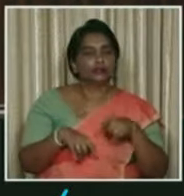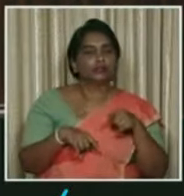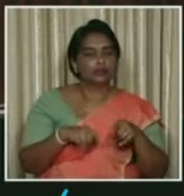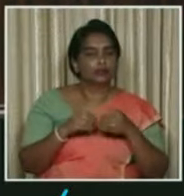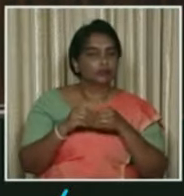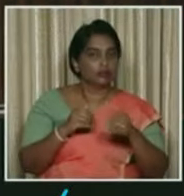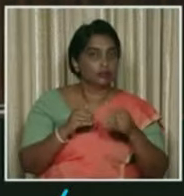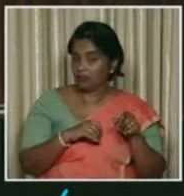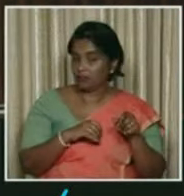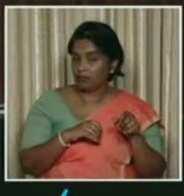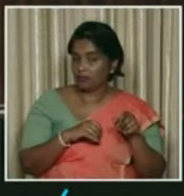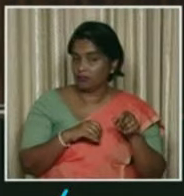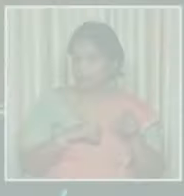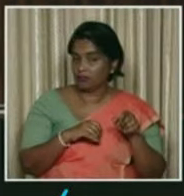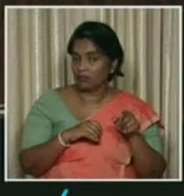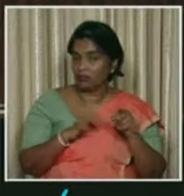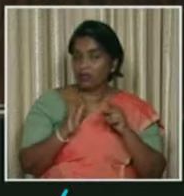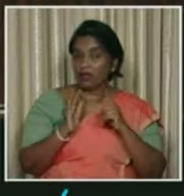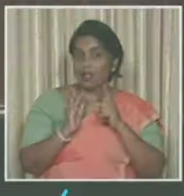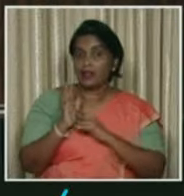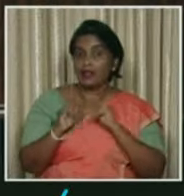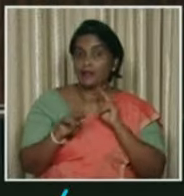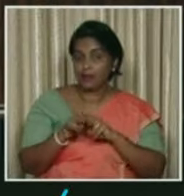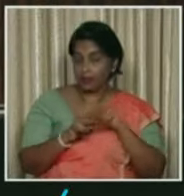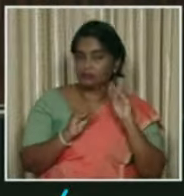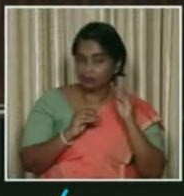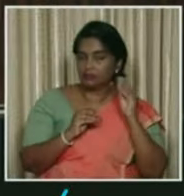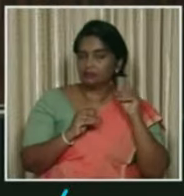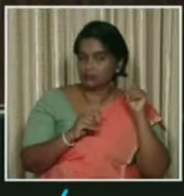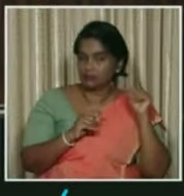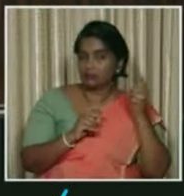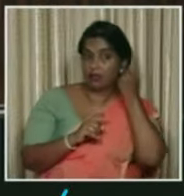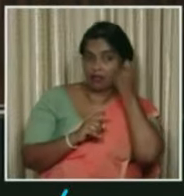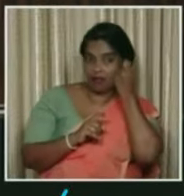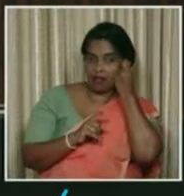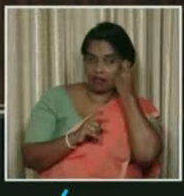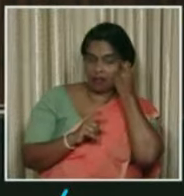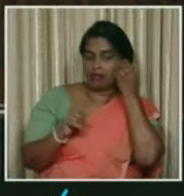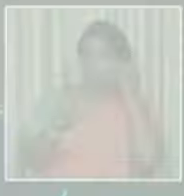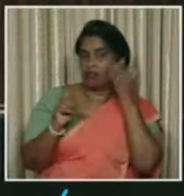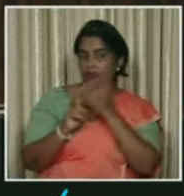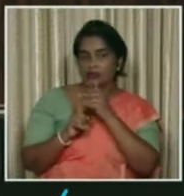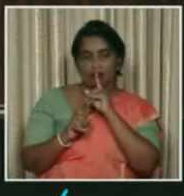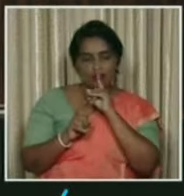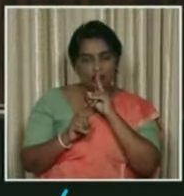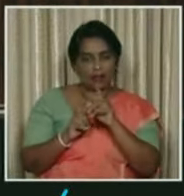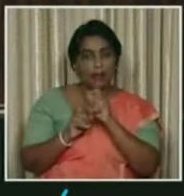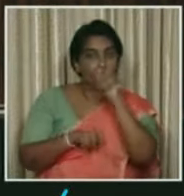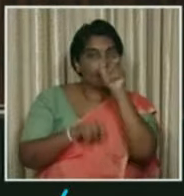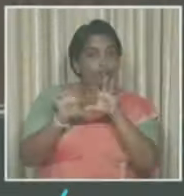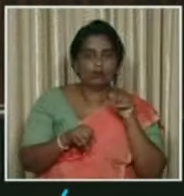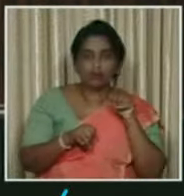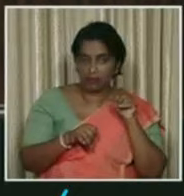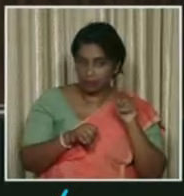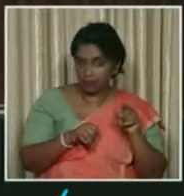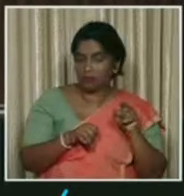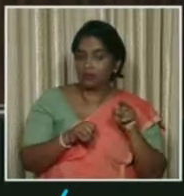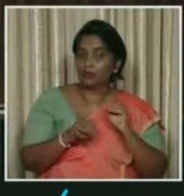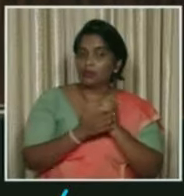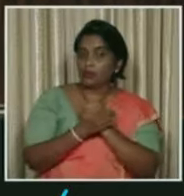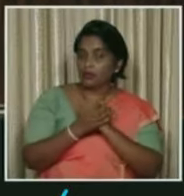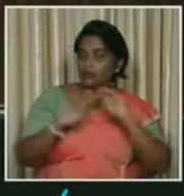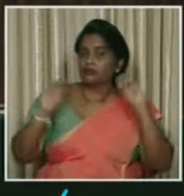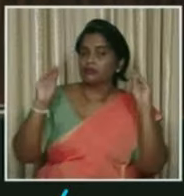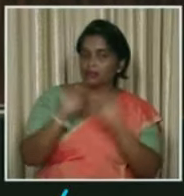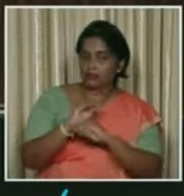අතරතුරේ අමතක කරන්න එපා ජාත්‍යන්තර මූල්‍ය අරමුදලිනුත් යම් යම් යෝජනා ඒ සම්බන්ධයෙන් ඉදිරිපත් කරුවා පුද්ගලයන් තෝරා ගැනීම සියල්ල ඇතුල්